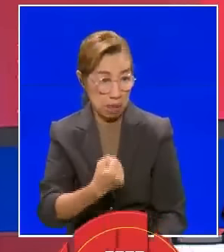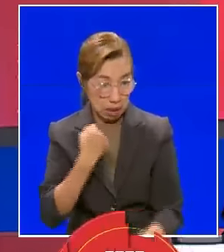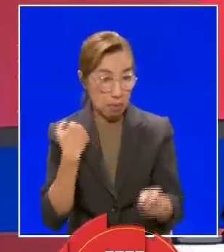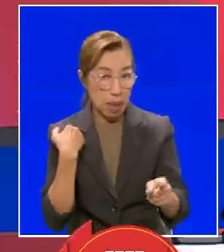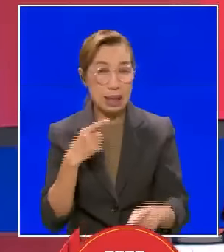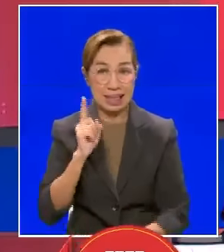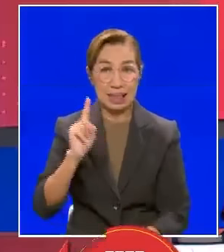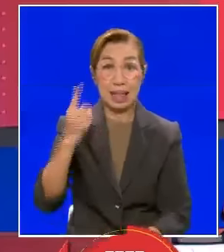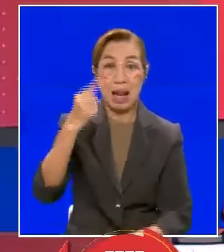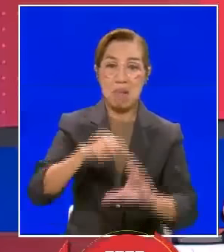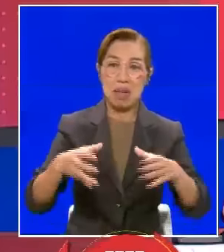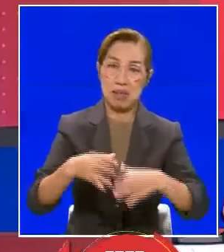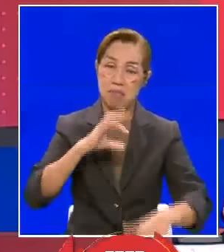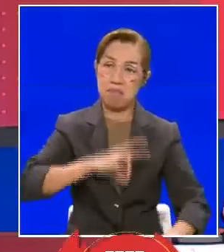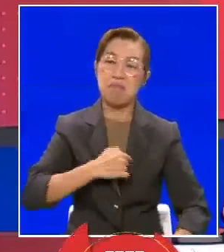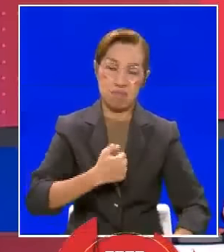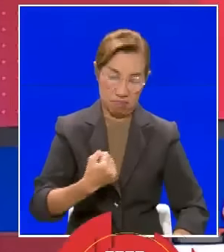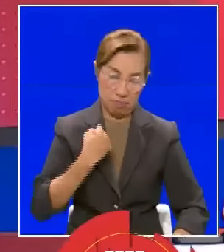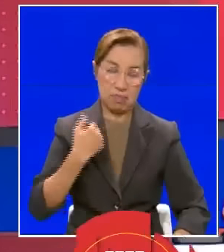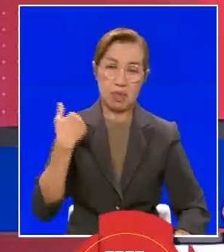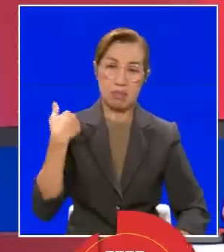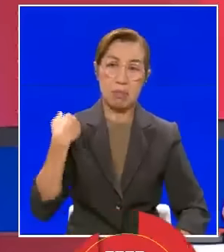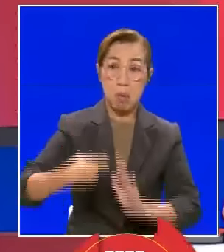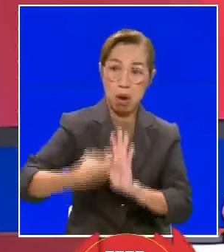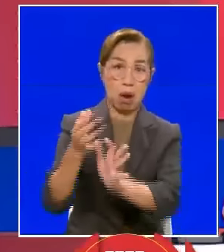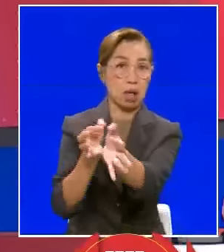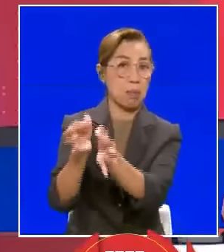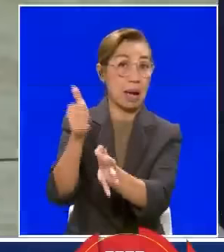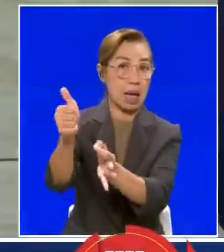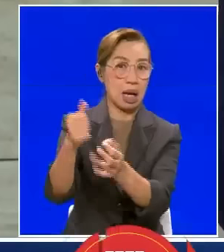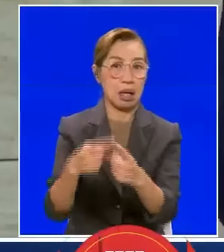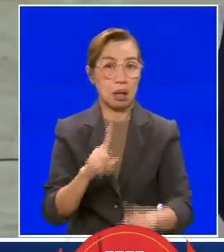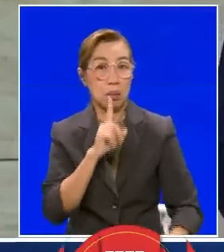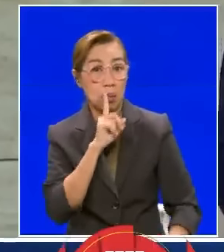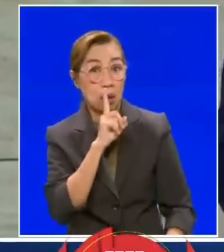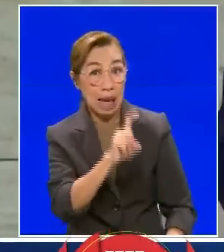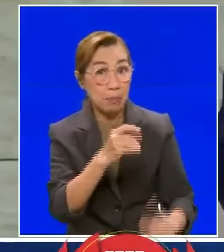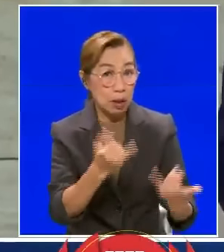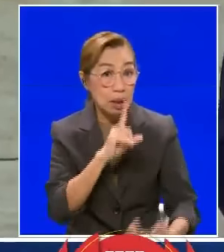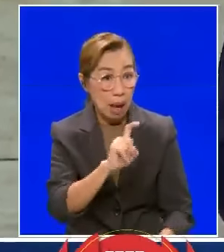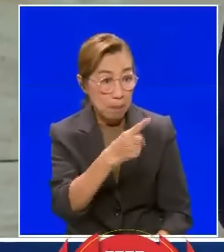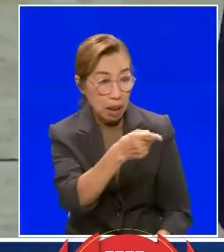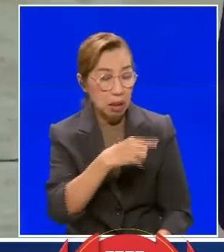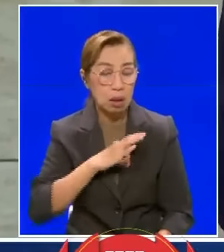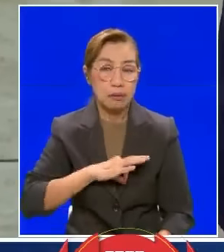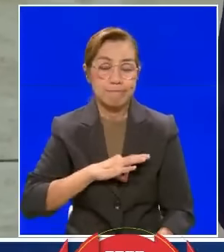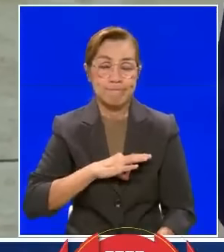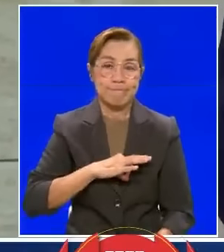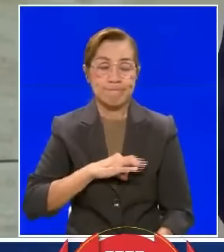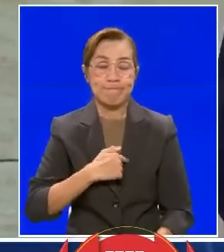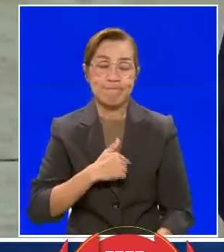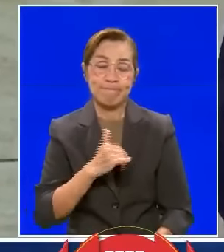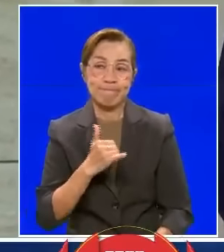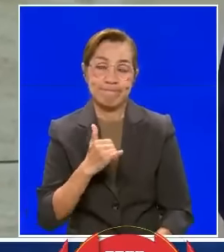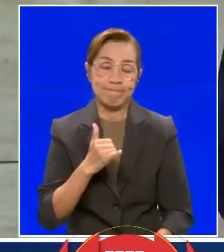นแรกก็มั่นใจมีสิทธิ์ในการชี้แจงตอนนี้บอกแบ่งรับแบ่งสู้ก่อนนะฮะก็ต้องชี้แจงไปให้เต็มที่เนี่ยนะครับ